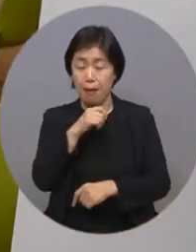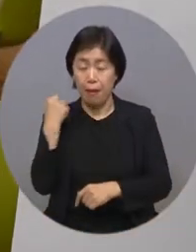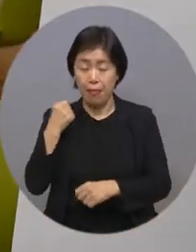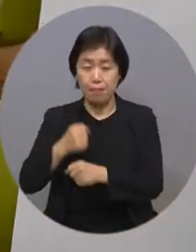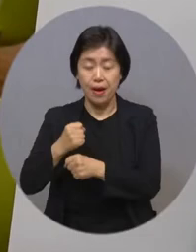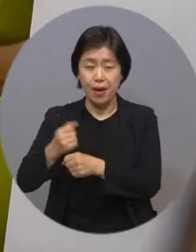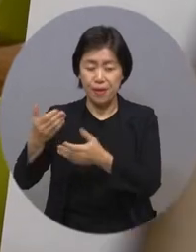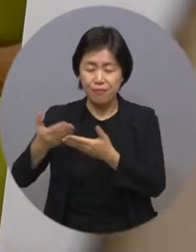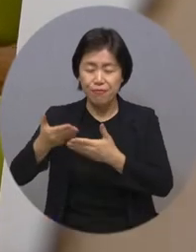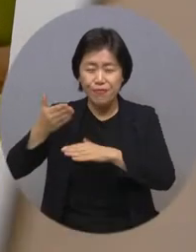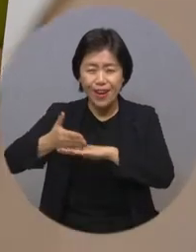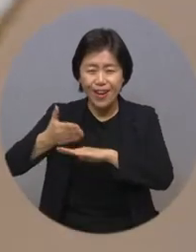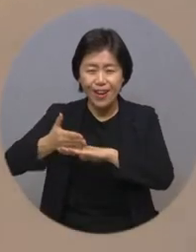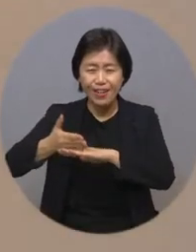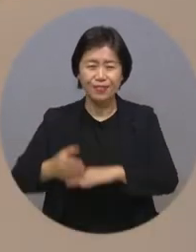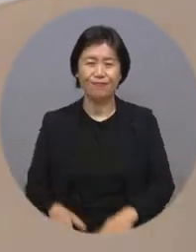감사합니다.